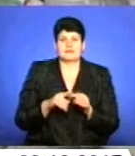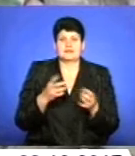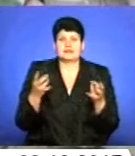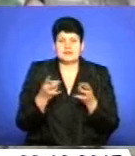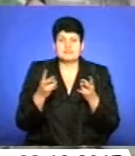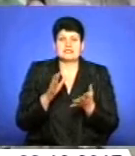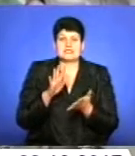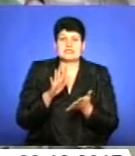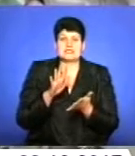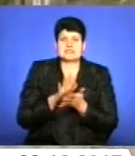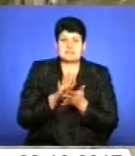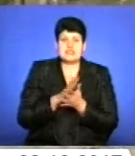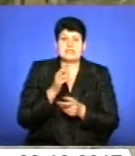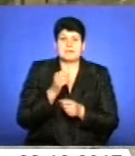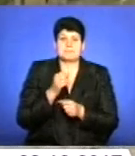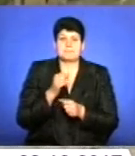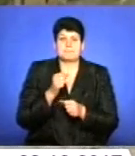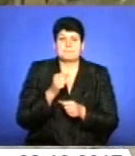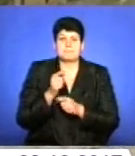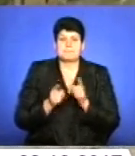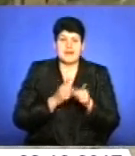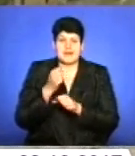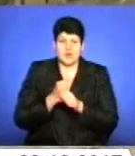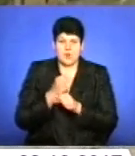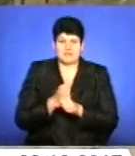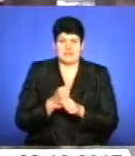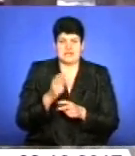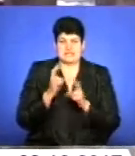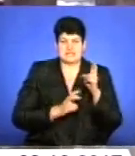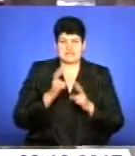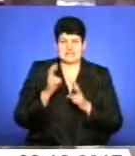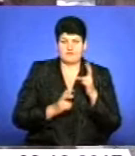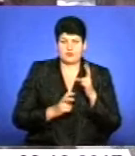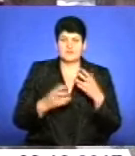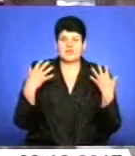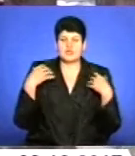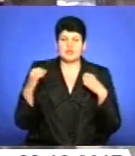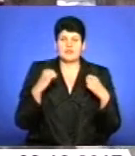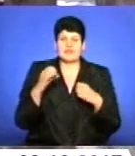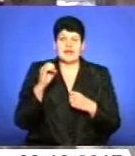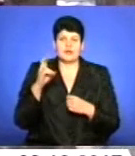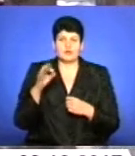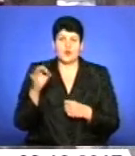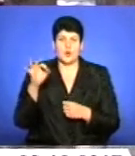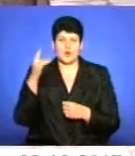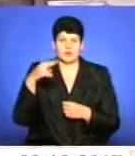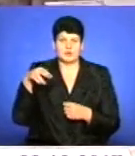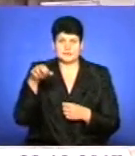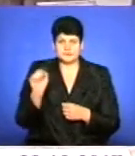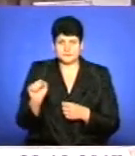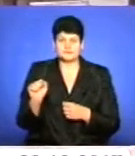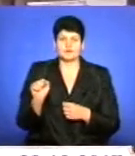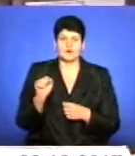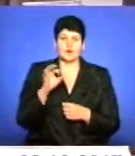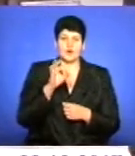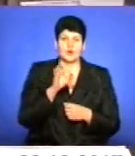потрібен сміттєпереробний завод чи принаймні спеціальна лінія. Начальник управління екології та природних ресурсів обласної державної адміністрації